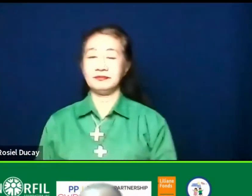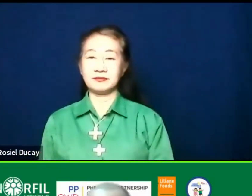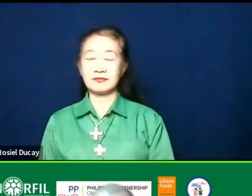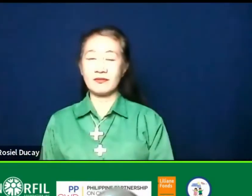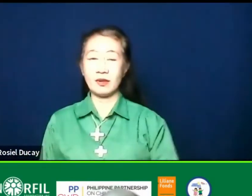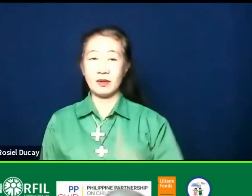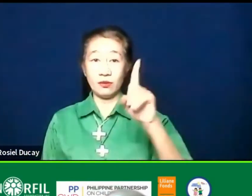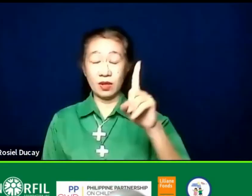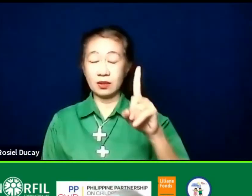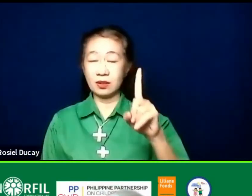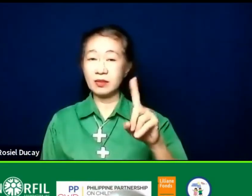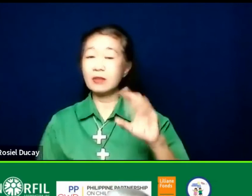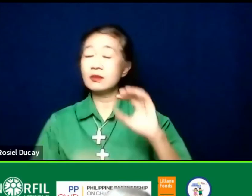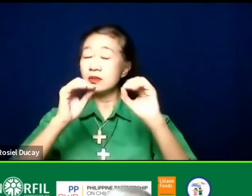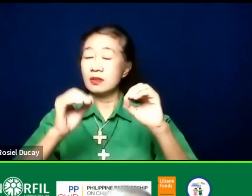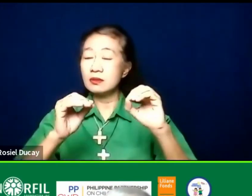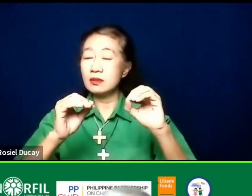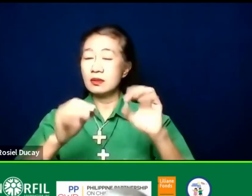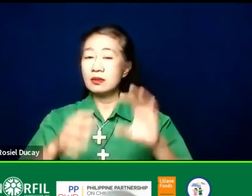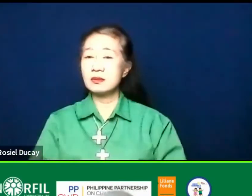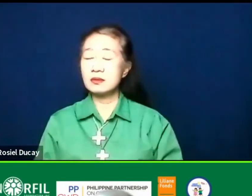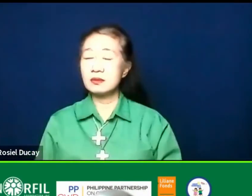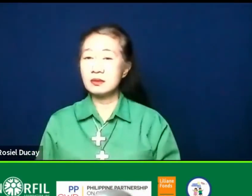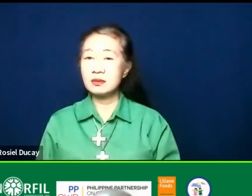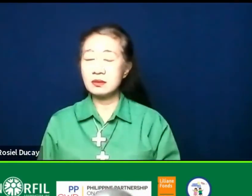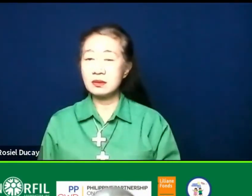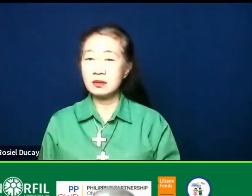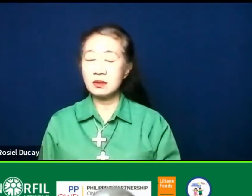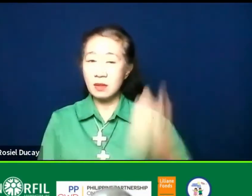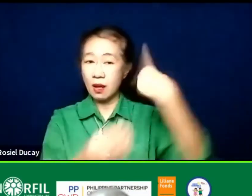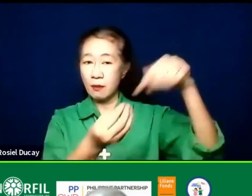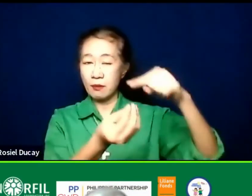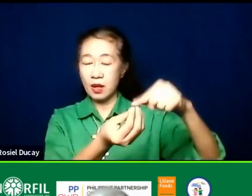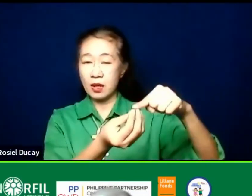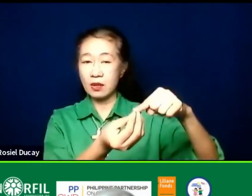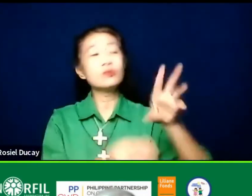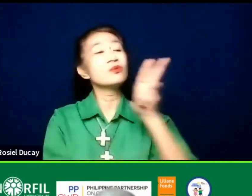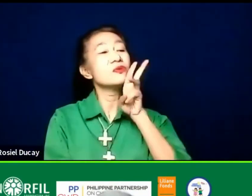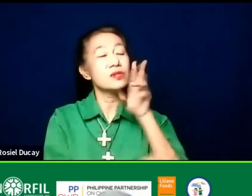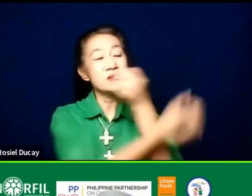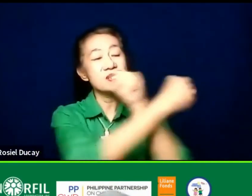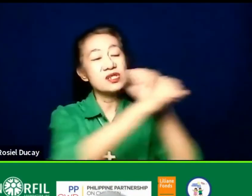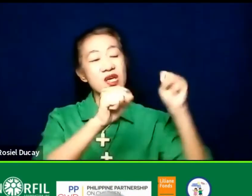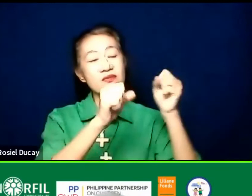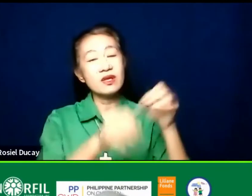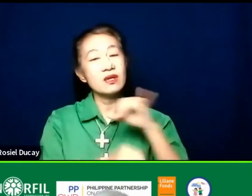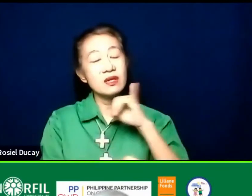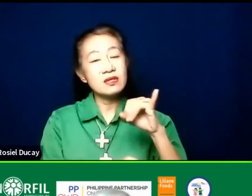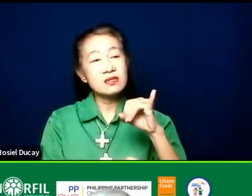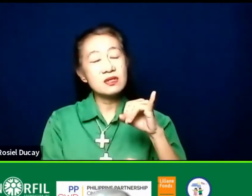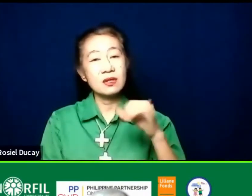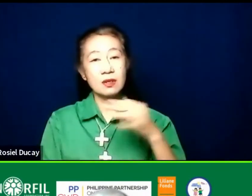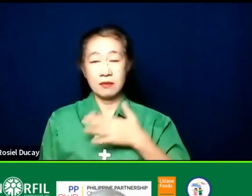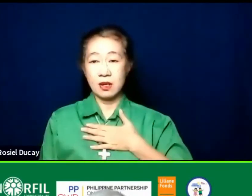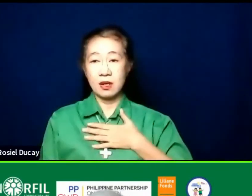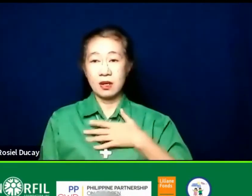Isa po doon sa mga naturuan ko po pala na about water safety is yung aking best